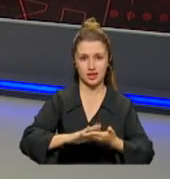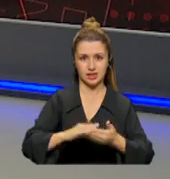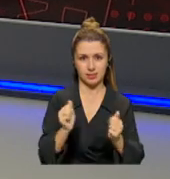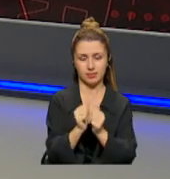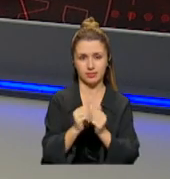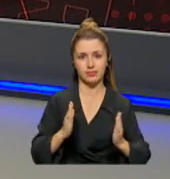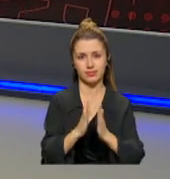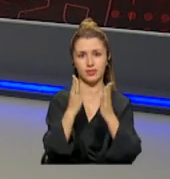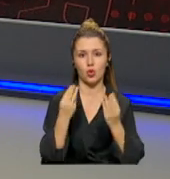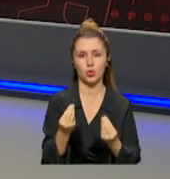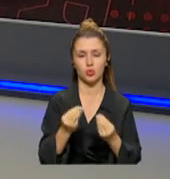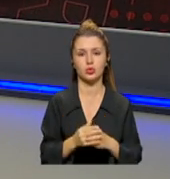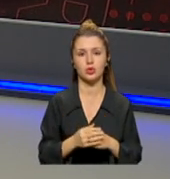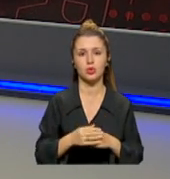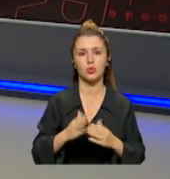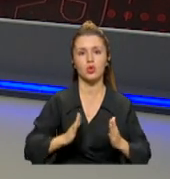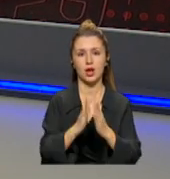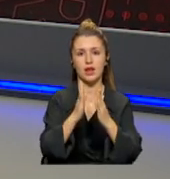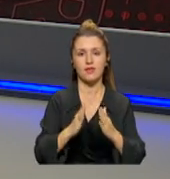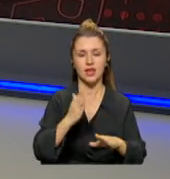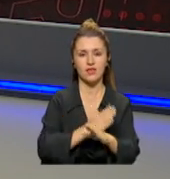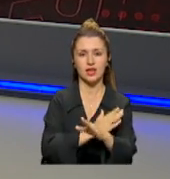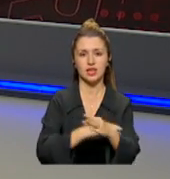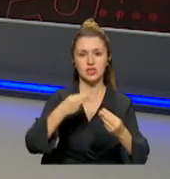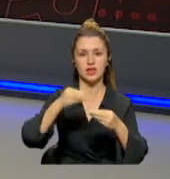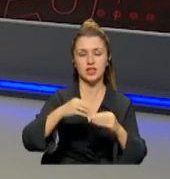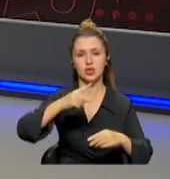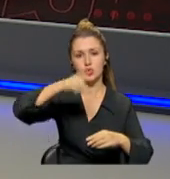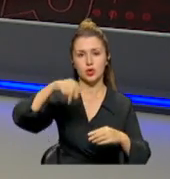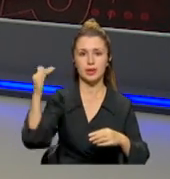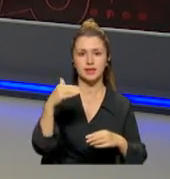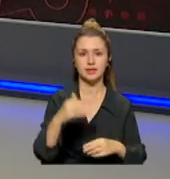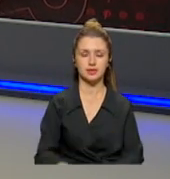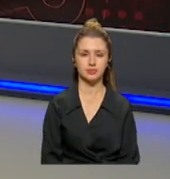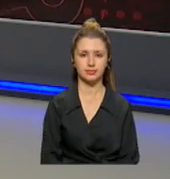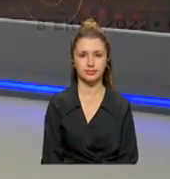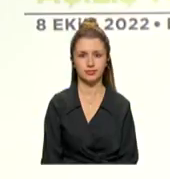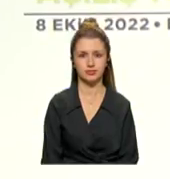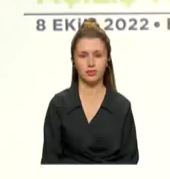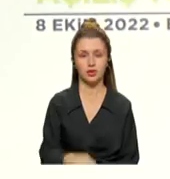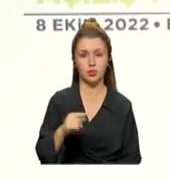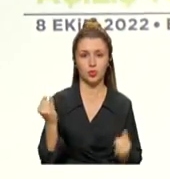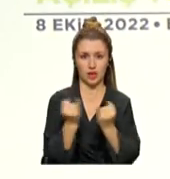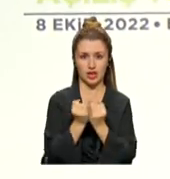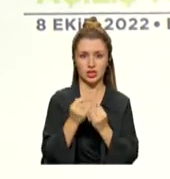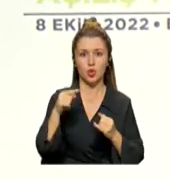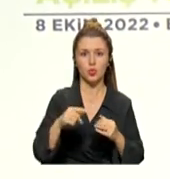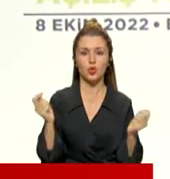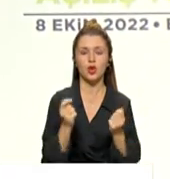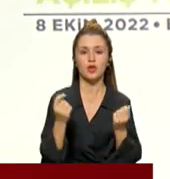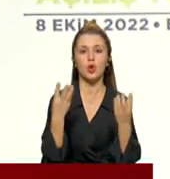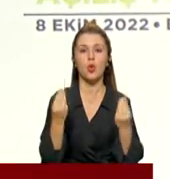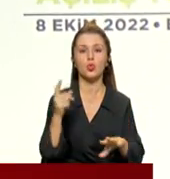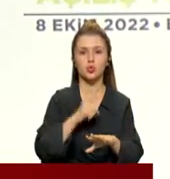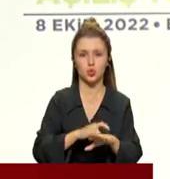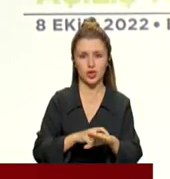karşı karşıya geldi. Muhalefet vatandaşın faizini gündeme taşıdı. Bu kardeşiniz bu görevde